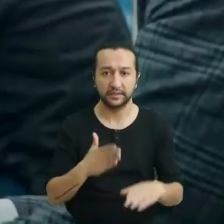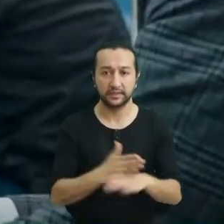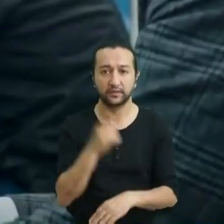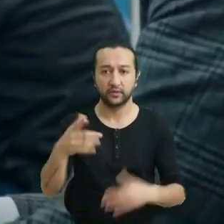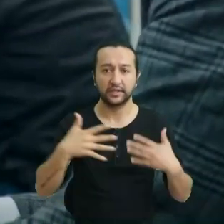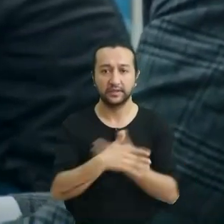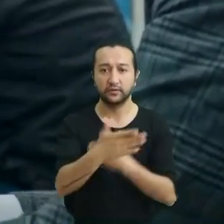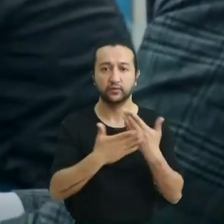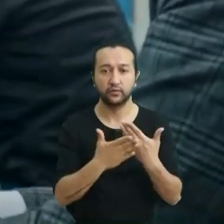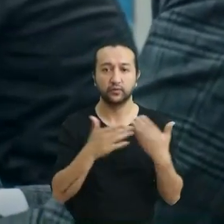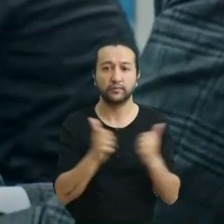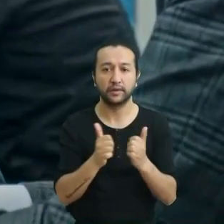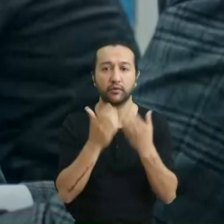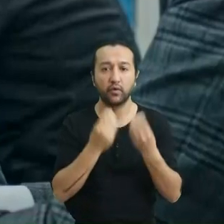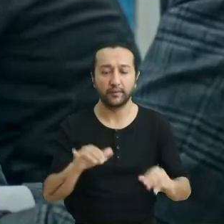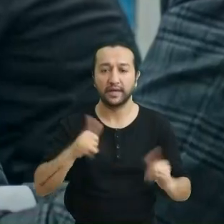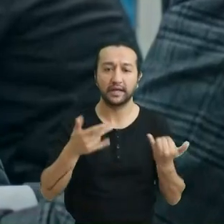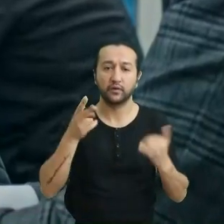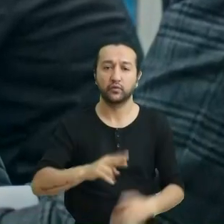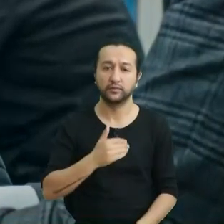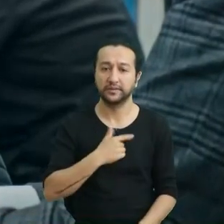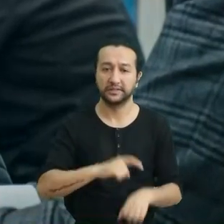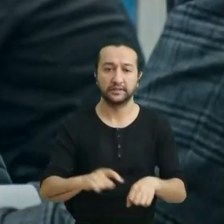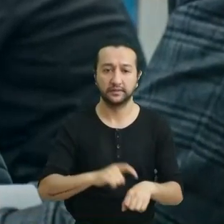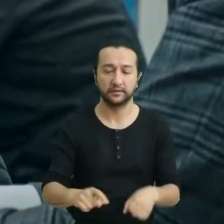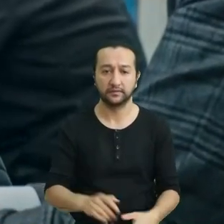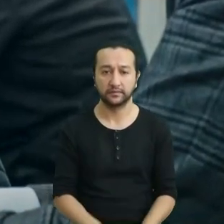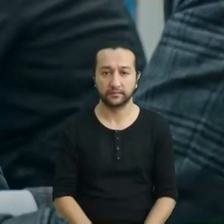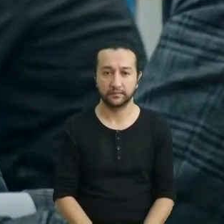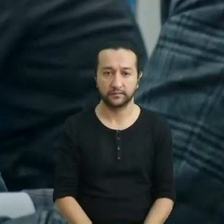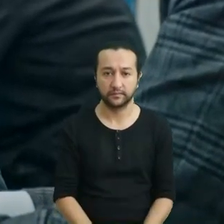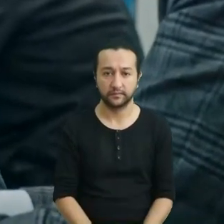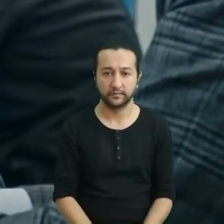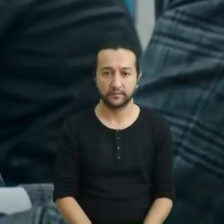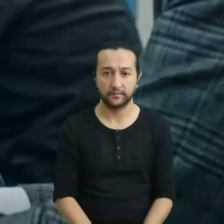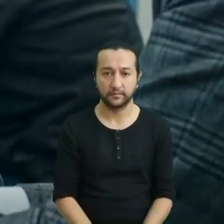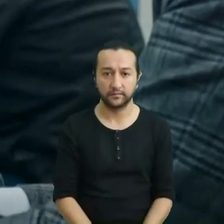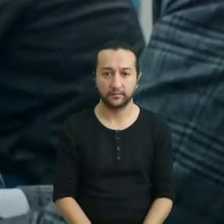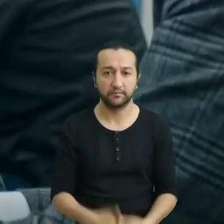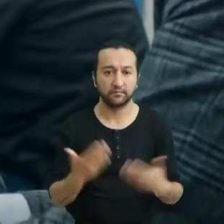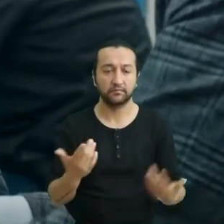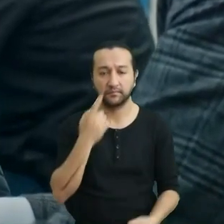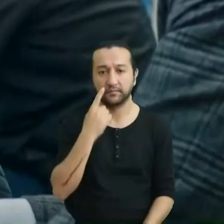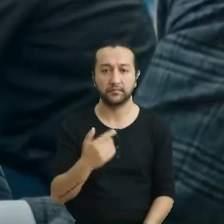Zaten o gece düğünde sizinle olamadım diye kahrımdan ölüyorum. Ellerinde yarım ekmekler. Ya ben...